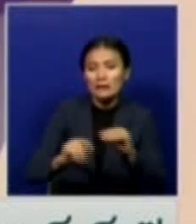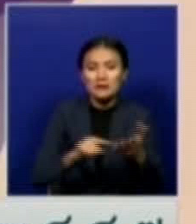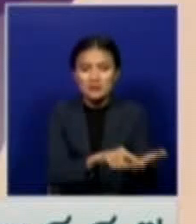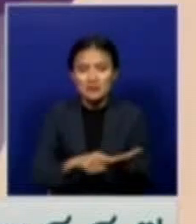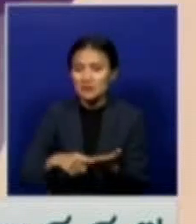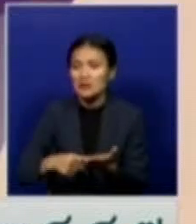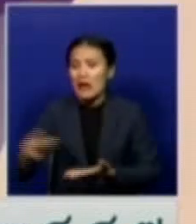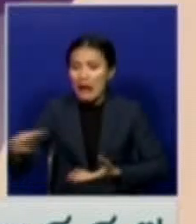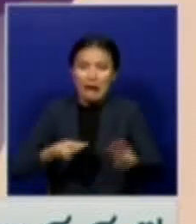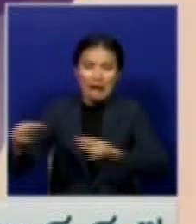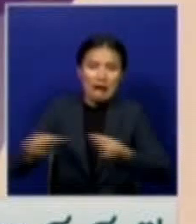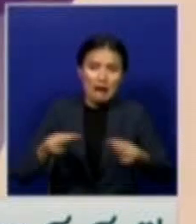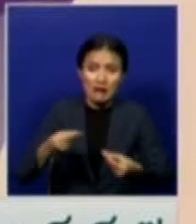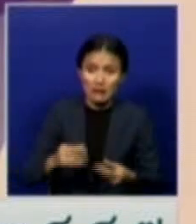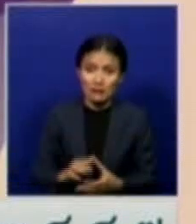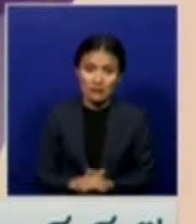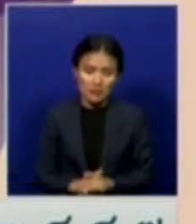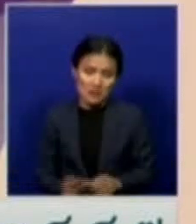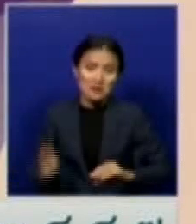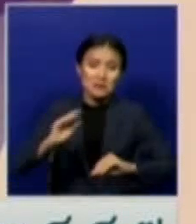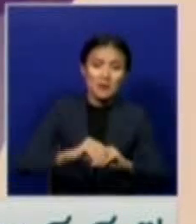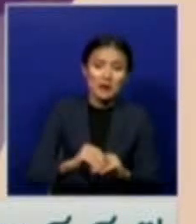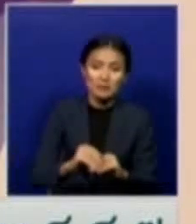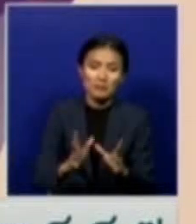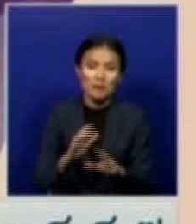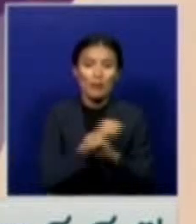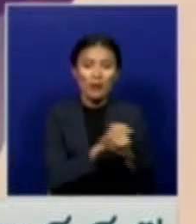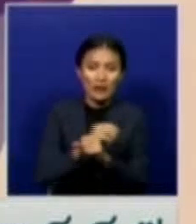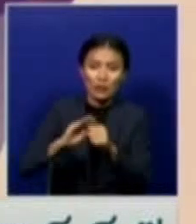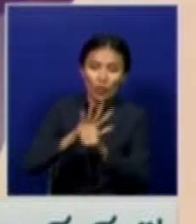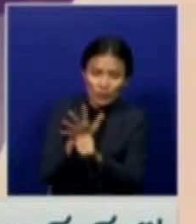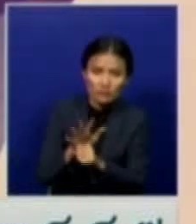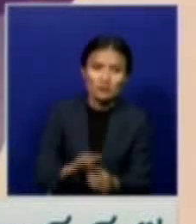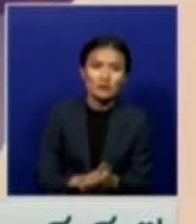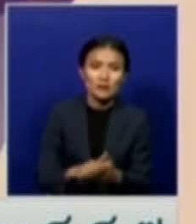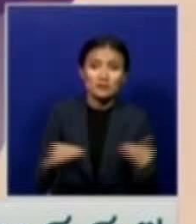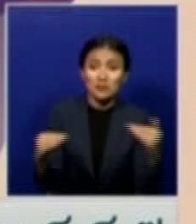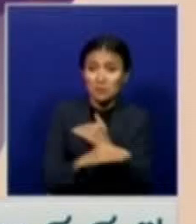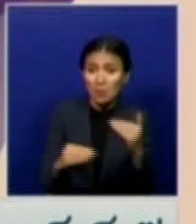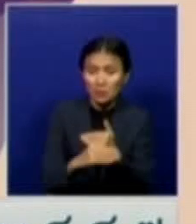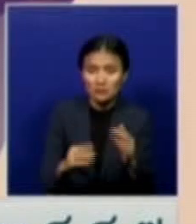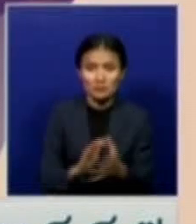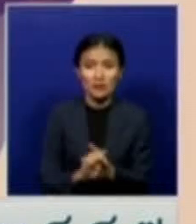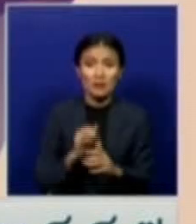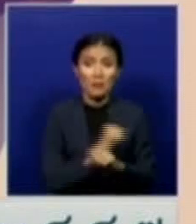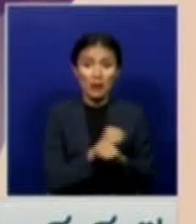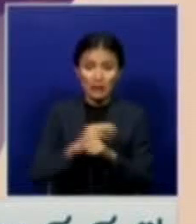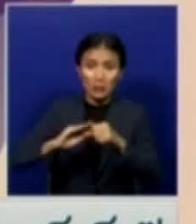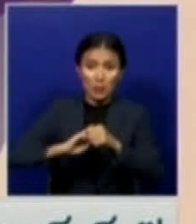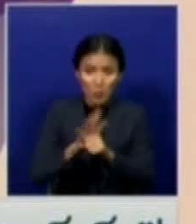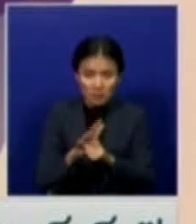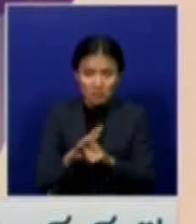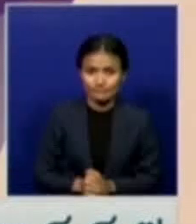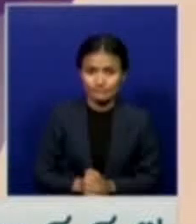าณปี63แล้วก็พรบ.งบประมาณปี64เนี่ยจะจัดสรรยังไงในมุมของพรรคก้าวไกลนะครับใช่ครับ